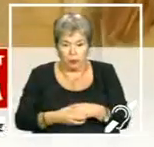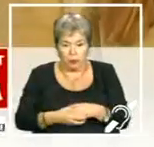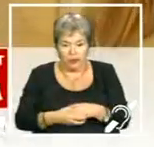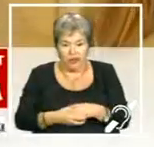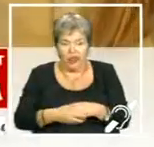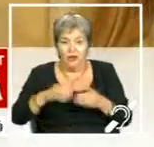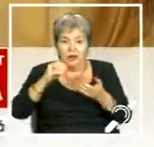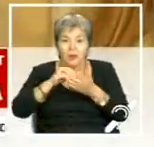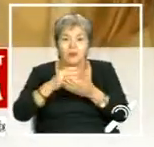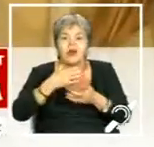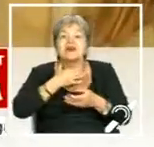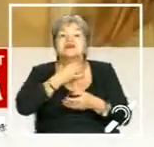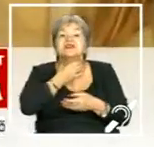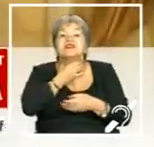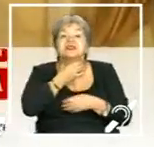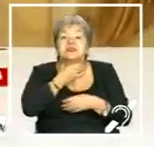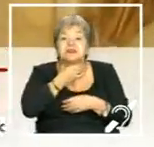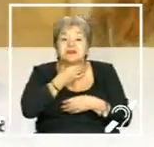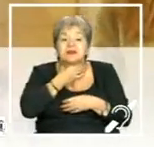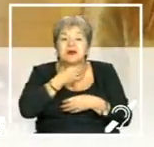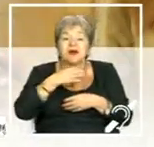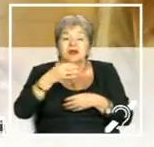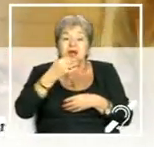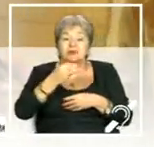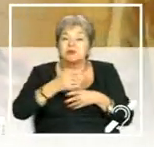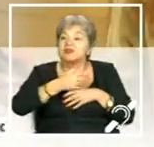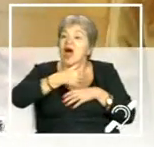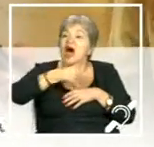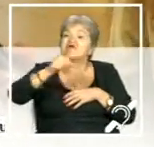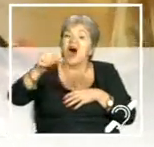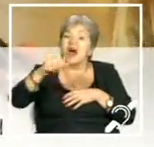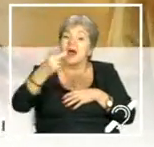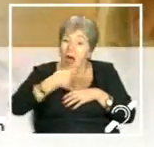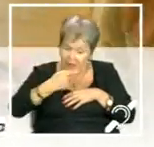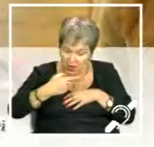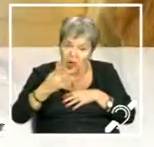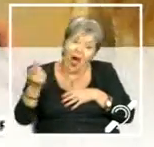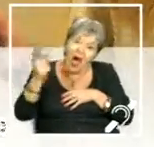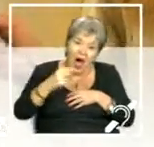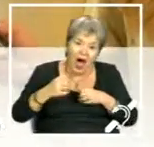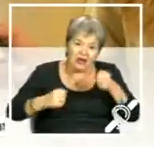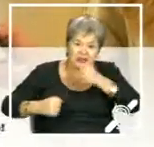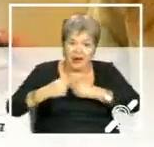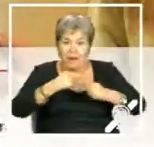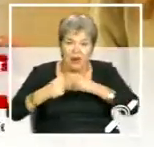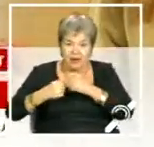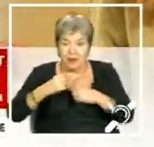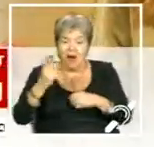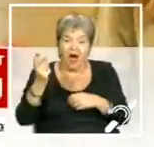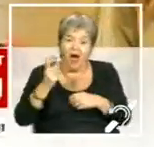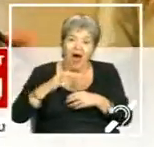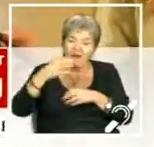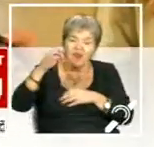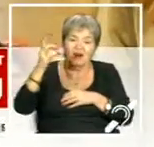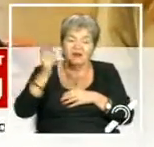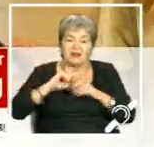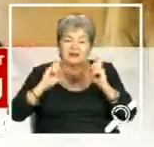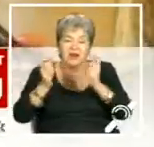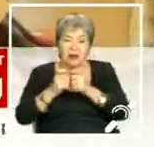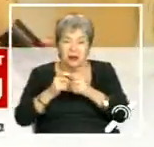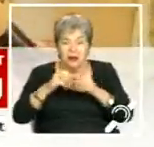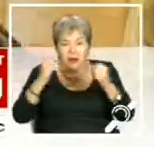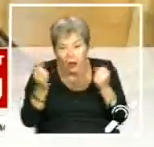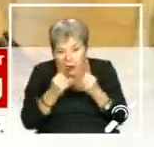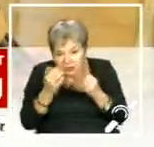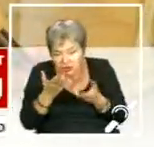mi-a pus mâna în gât, m-a invitat afară la bătaie, în afara sălii de plen. Am încercat